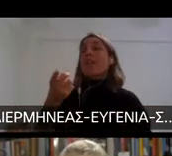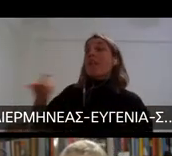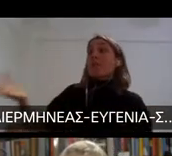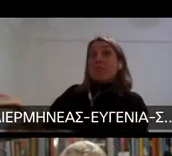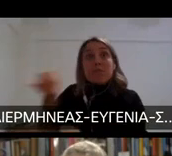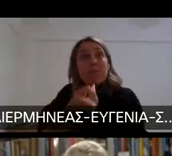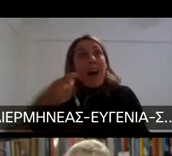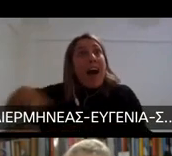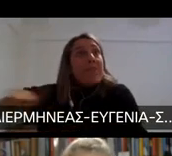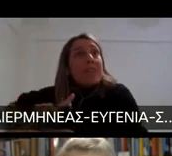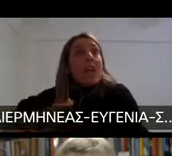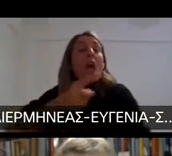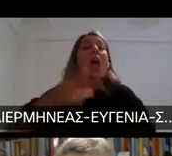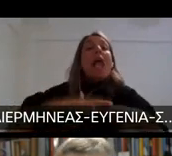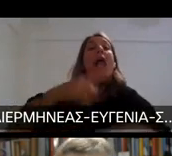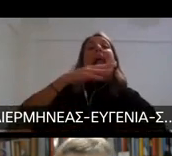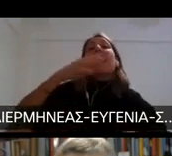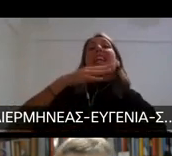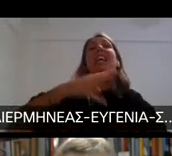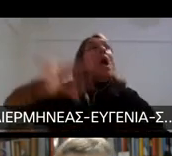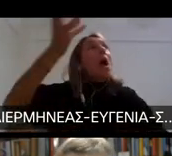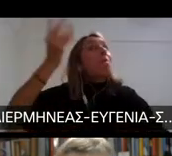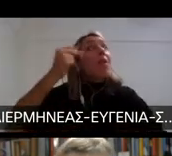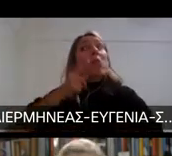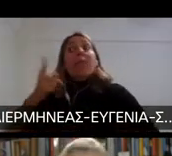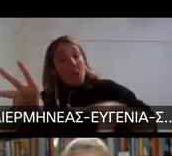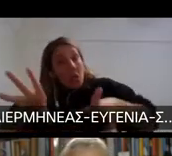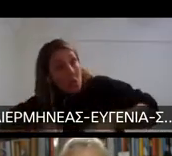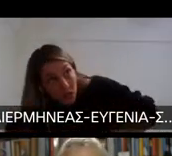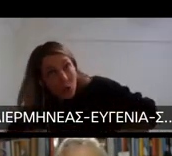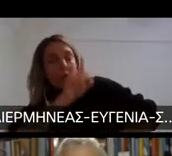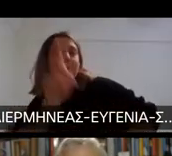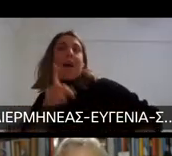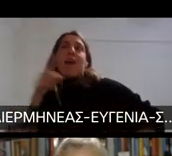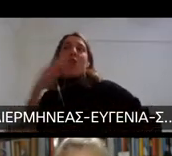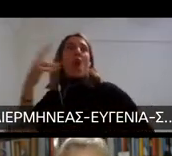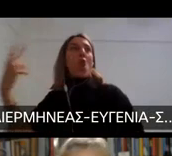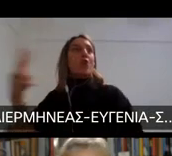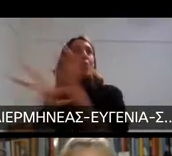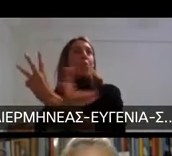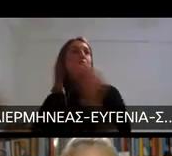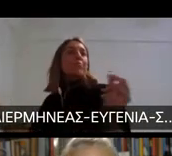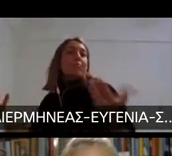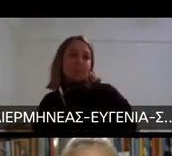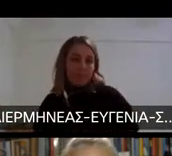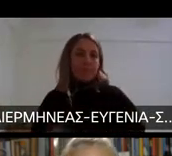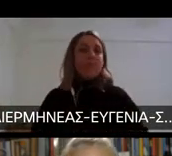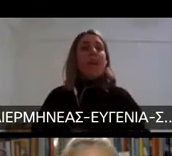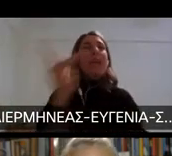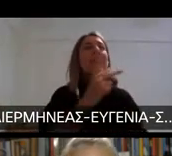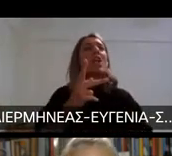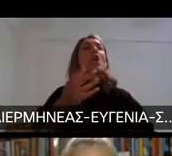μάθουν την ελληνική γλώσσα, χάνοντας προφανώς τη δική τους. Έχουμε το φαινόμενο της αφαιρετικής διπλογλωσίας, όπως μας μαθαίνει η